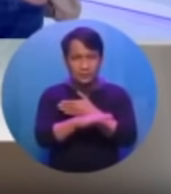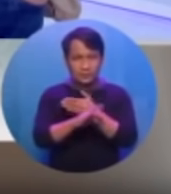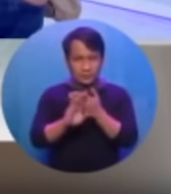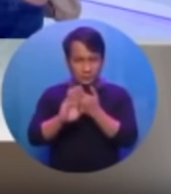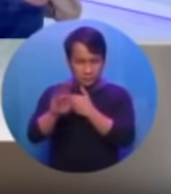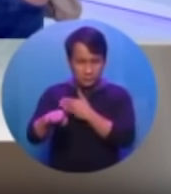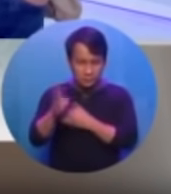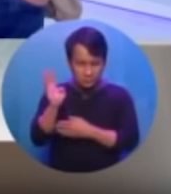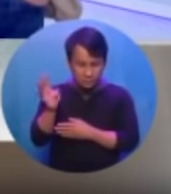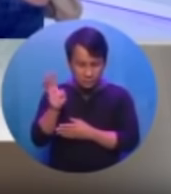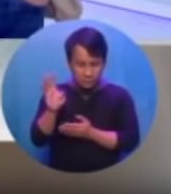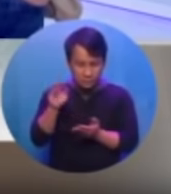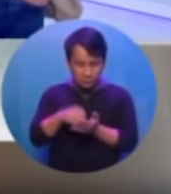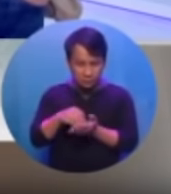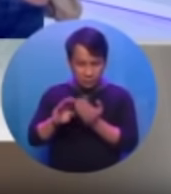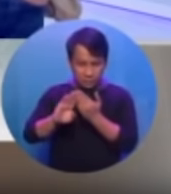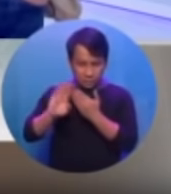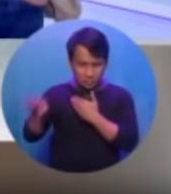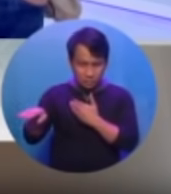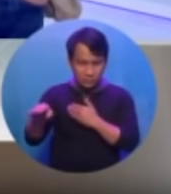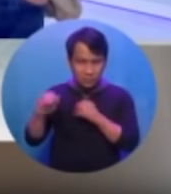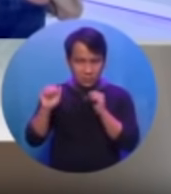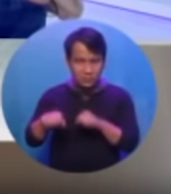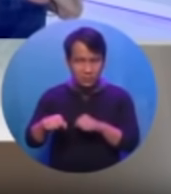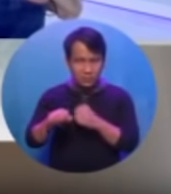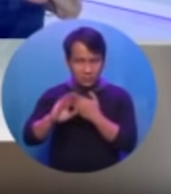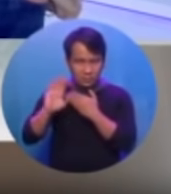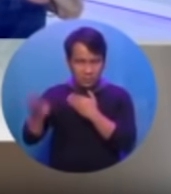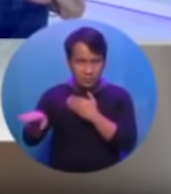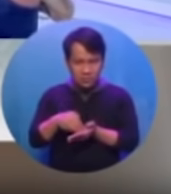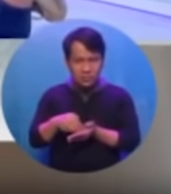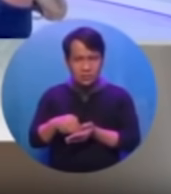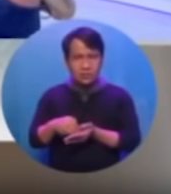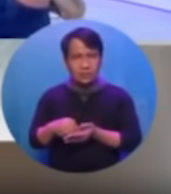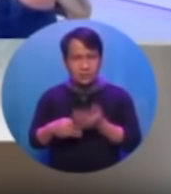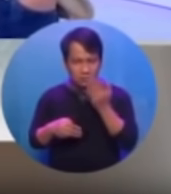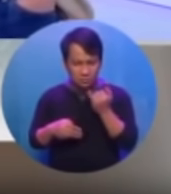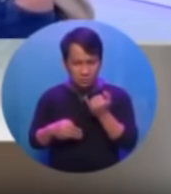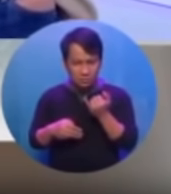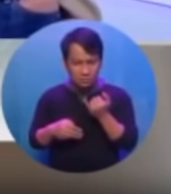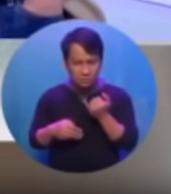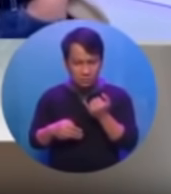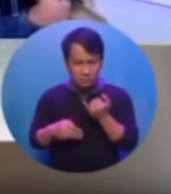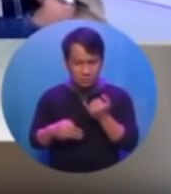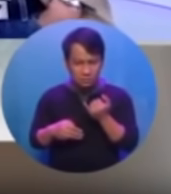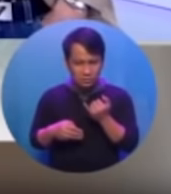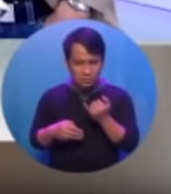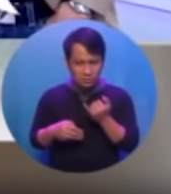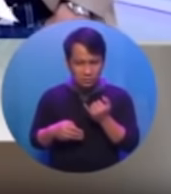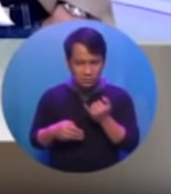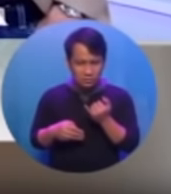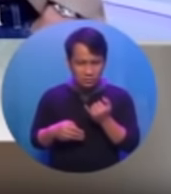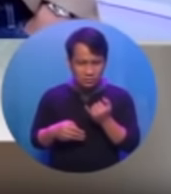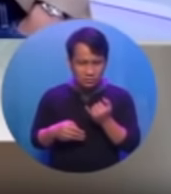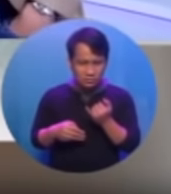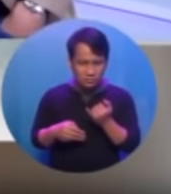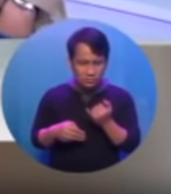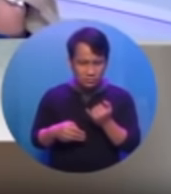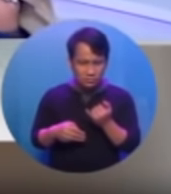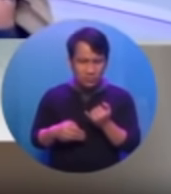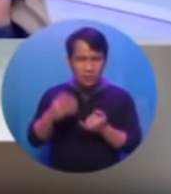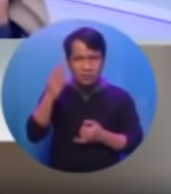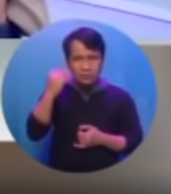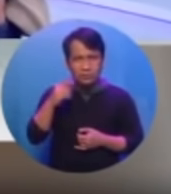pera, yung 40,000. So kung naisolin ng pera, ang tanong ngayon, yes, bakit po yun, nag... meron pong katulad. Kaya